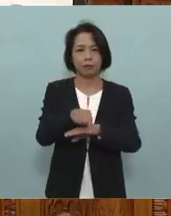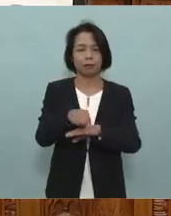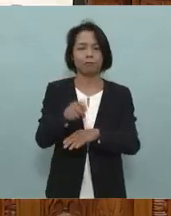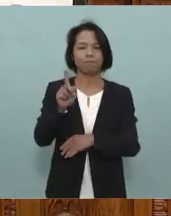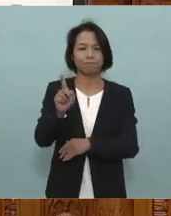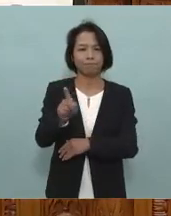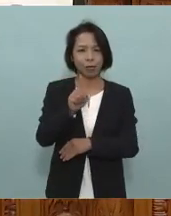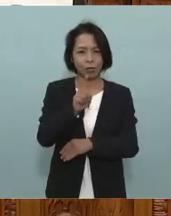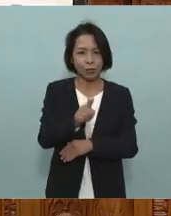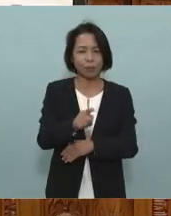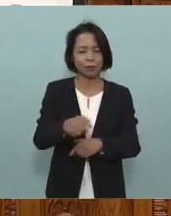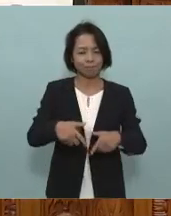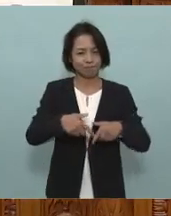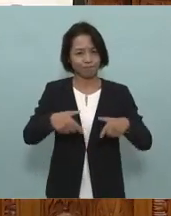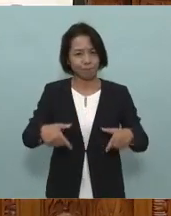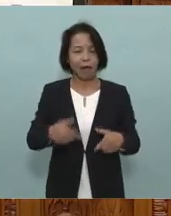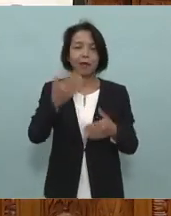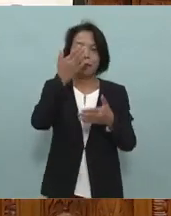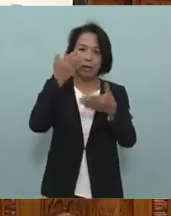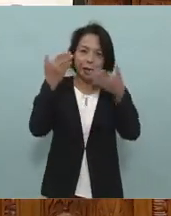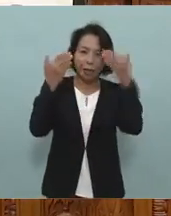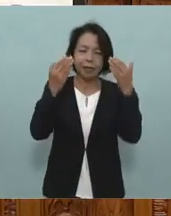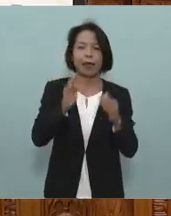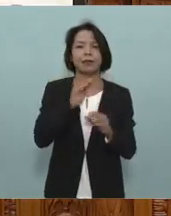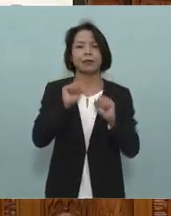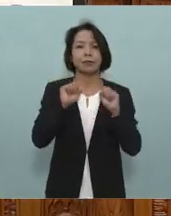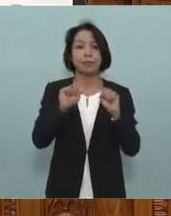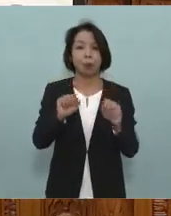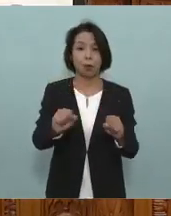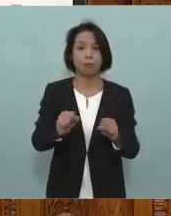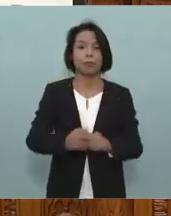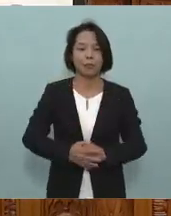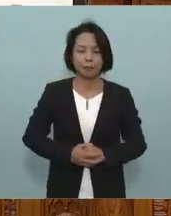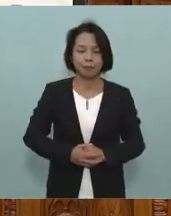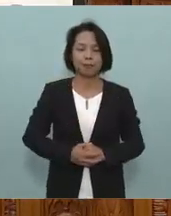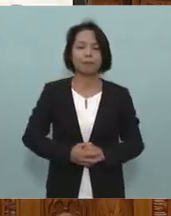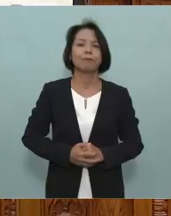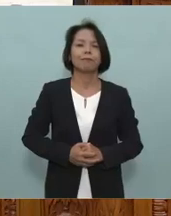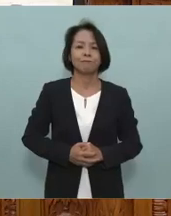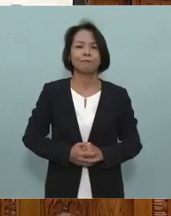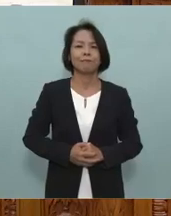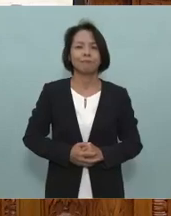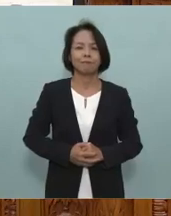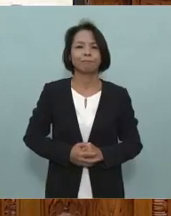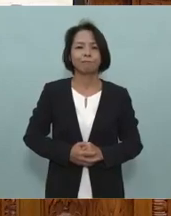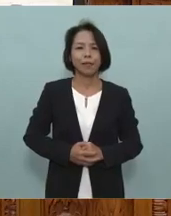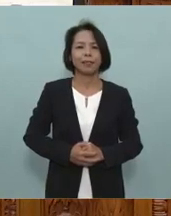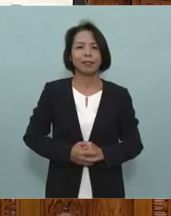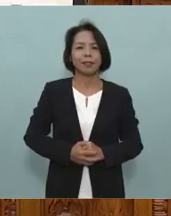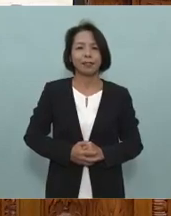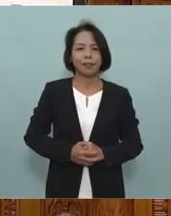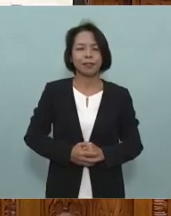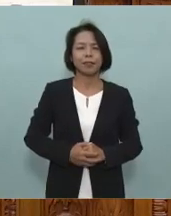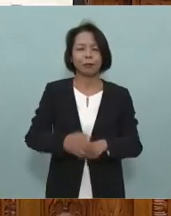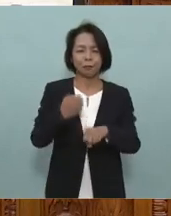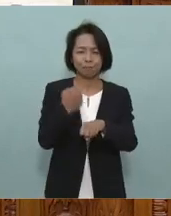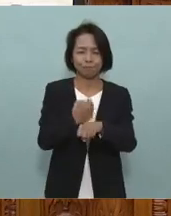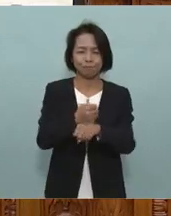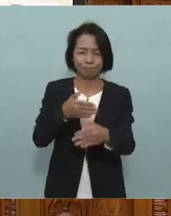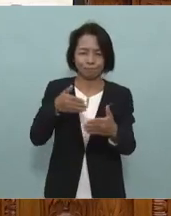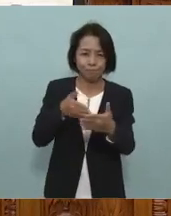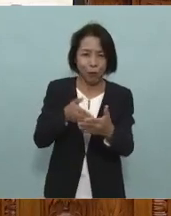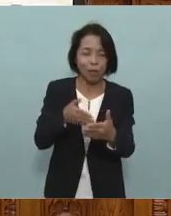つ課題にかつ丁寧に実行していきますどんな困難がこんなん